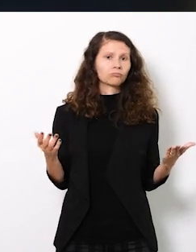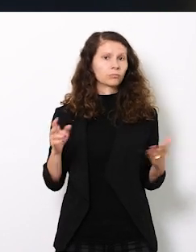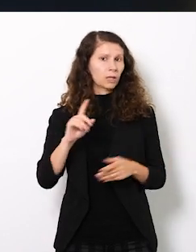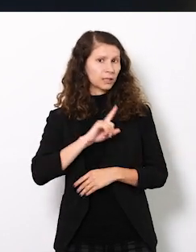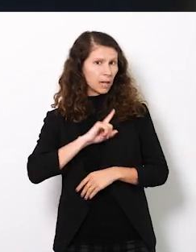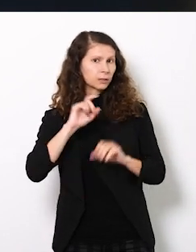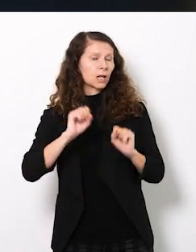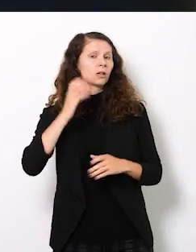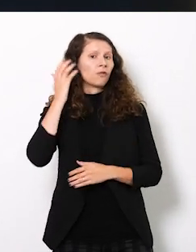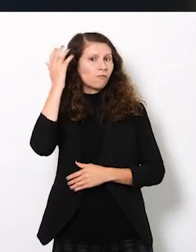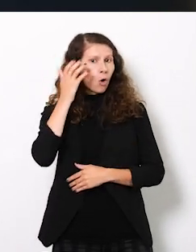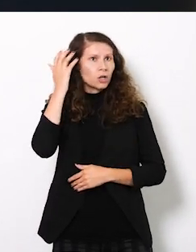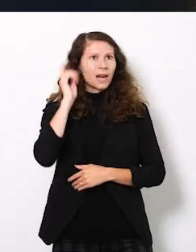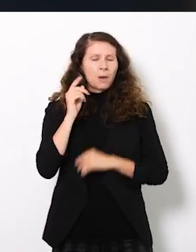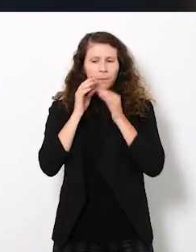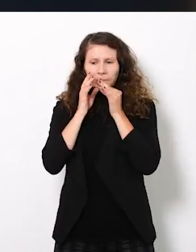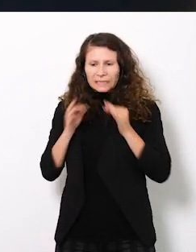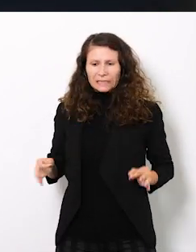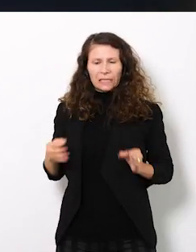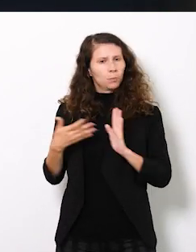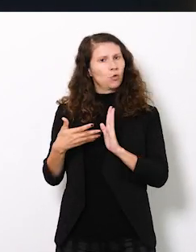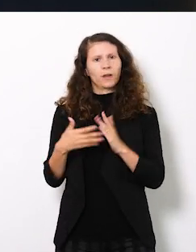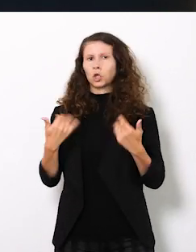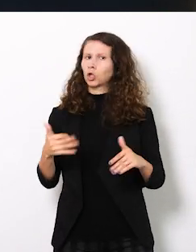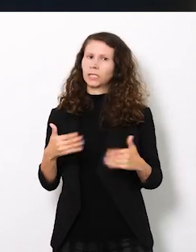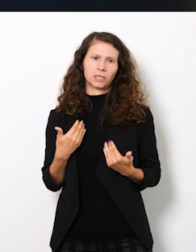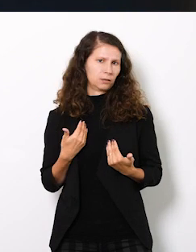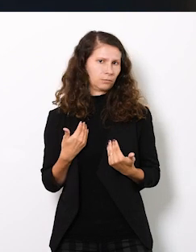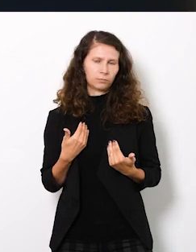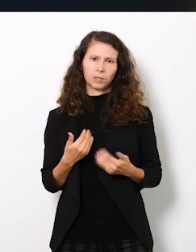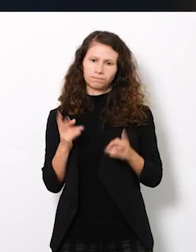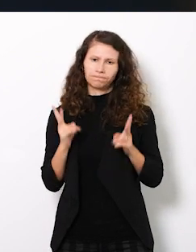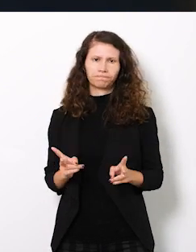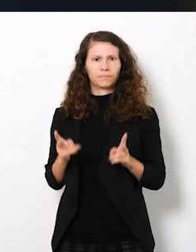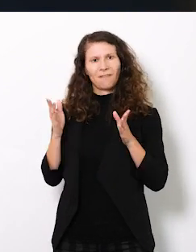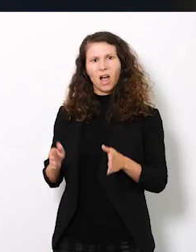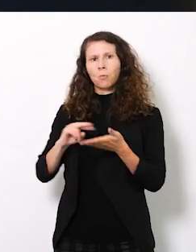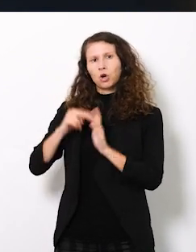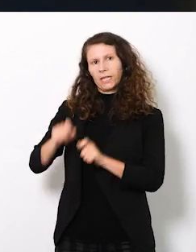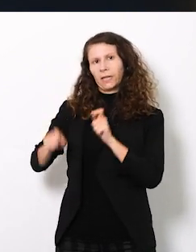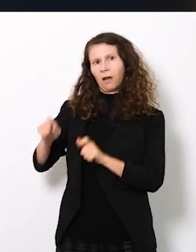vorstellen, ohne das im Einzelnen jetzt genau geprüft zu haben mit unseren zuständigen